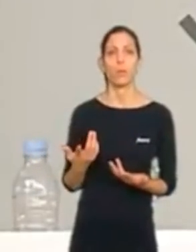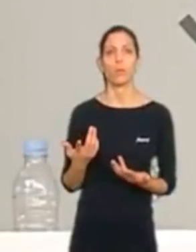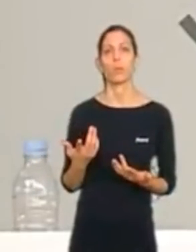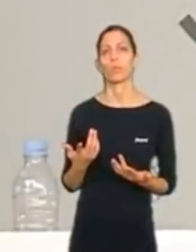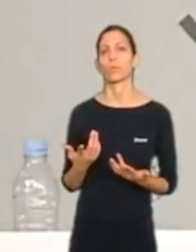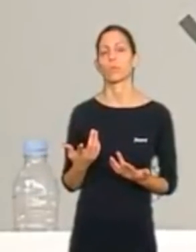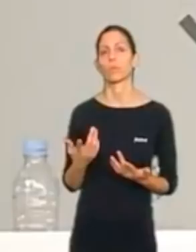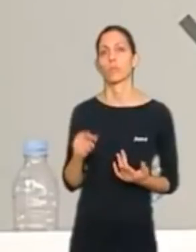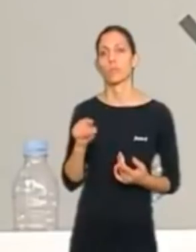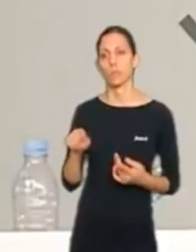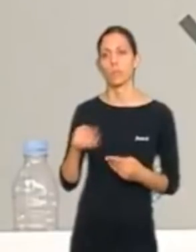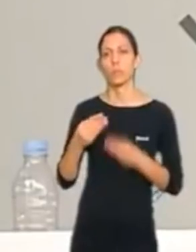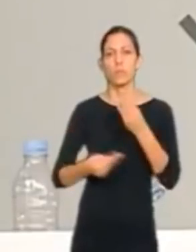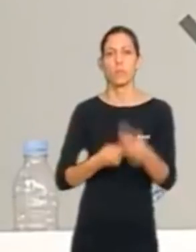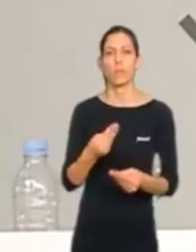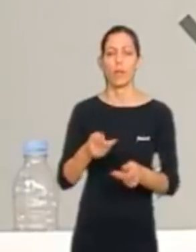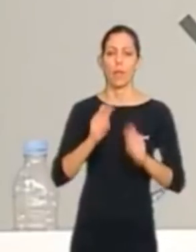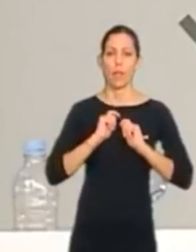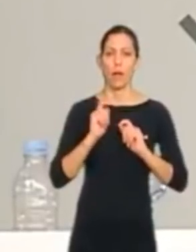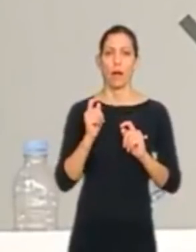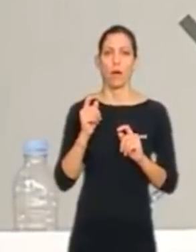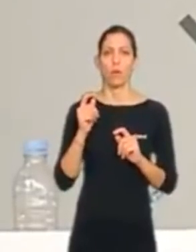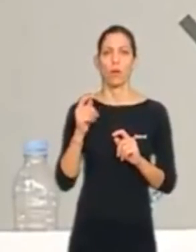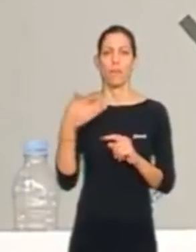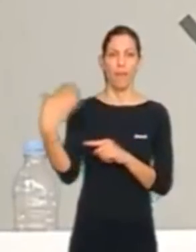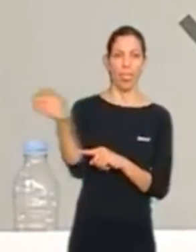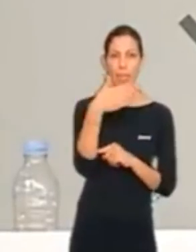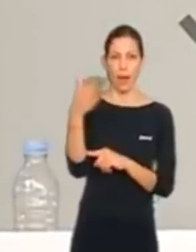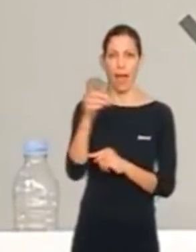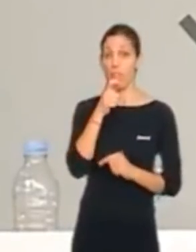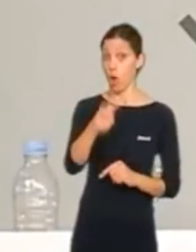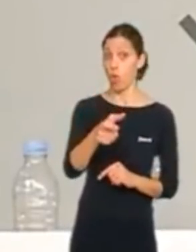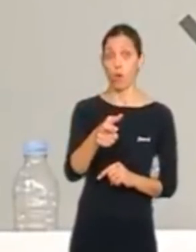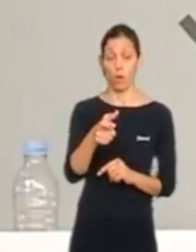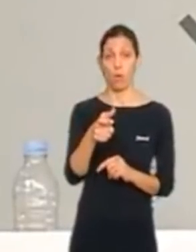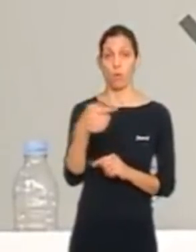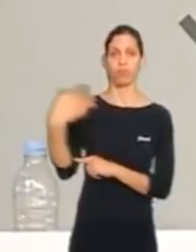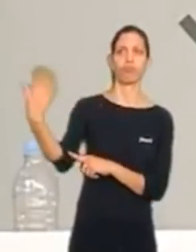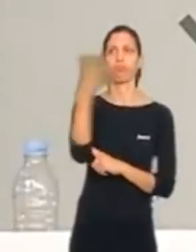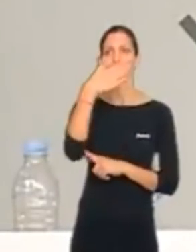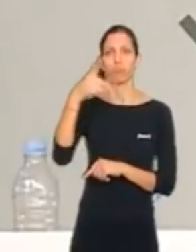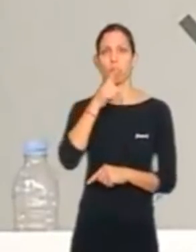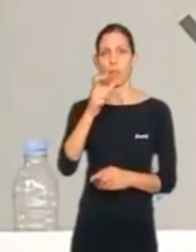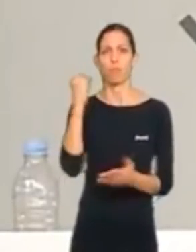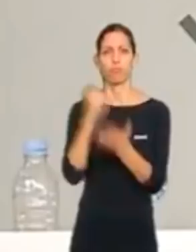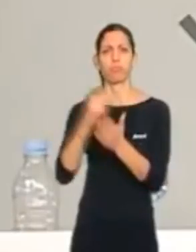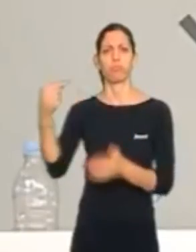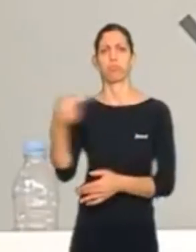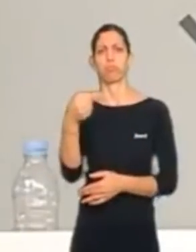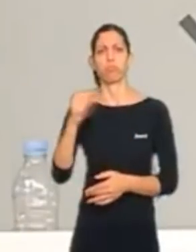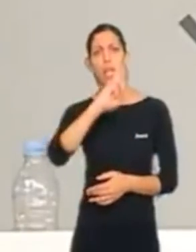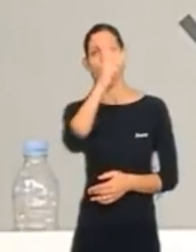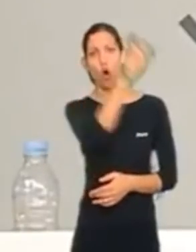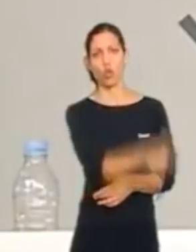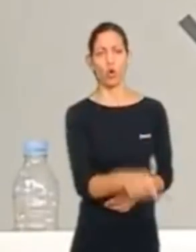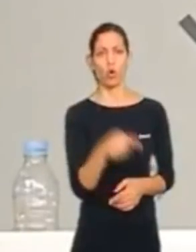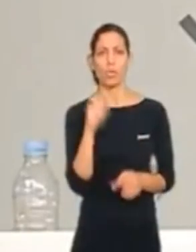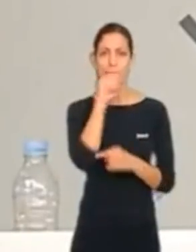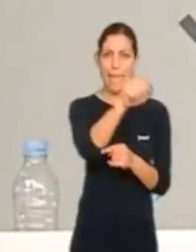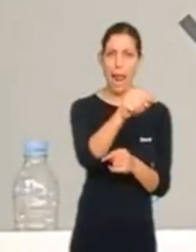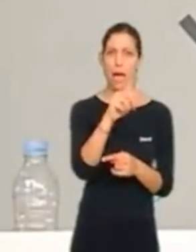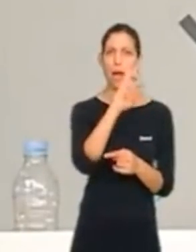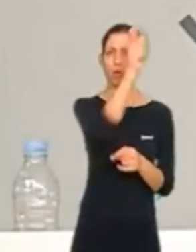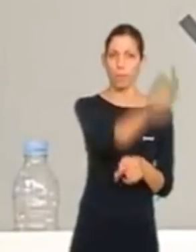Però això el que fa és agitar unes banderes d'odi i unes banderes d'estigmatització de l'altre, de senyalar a